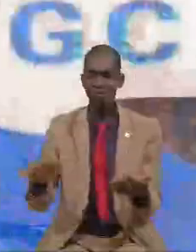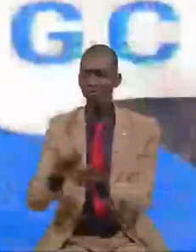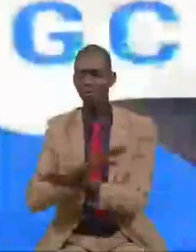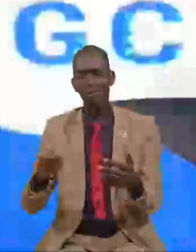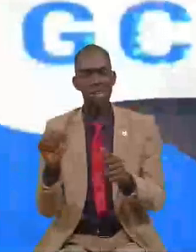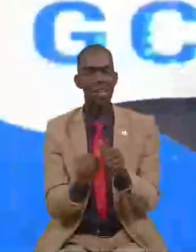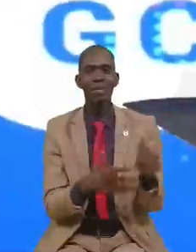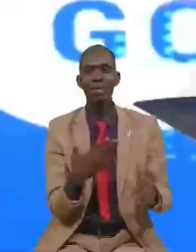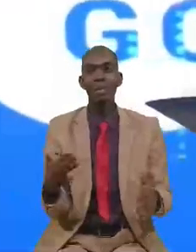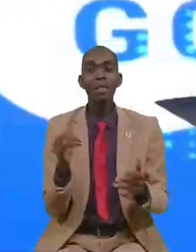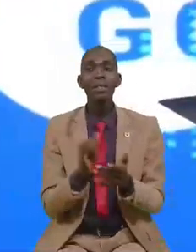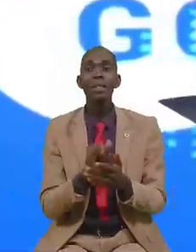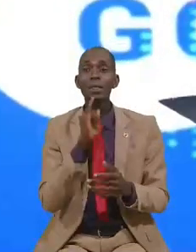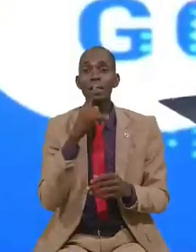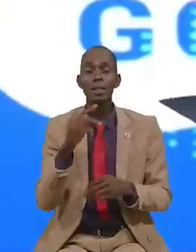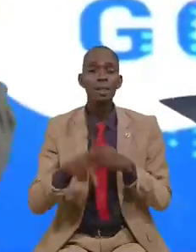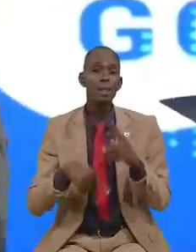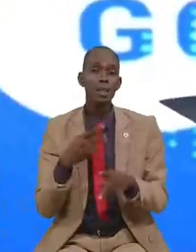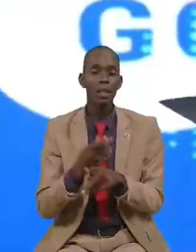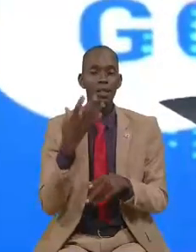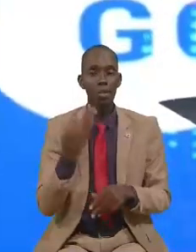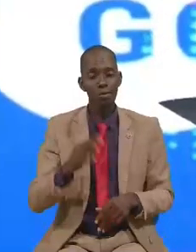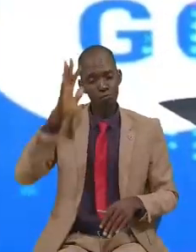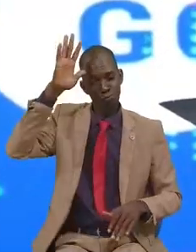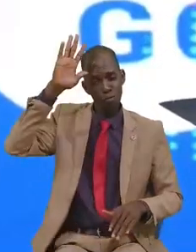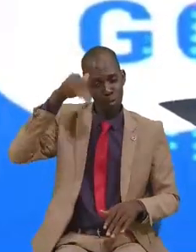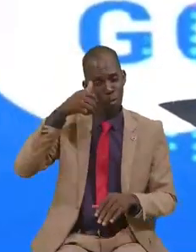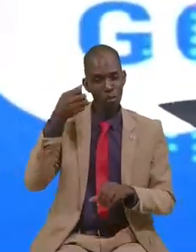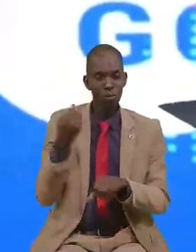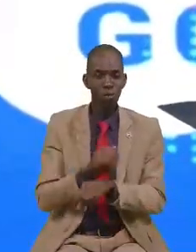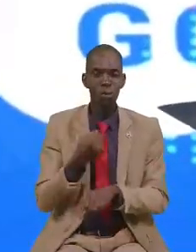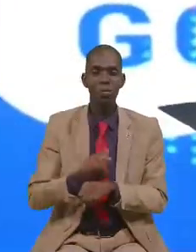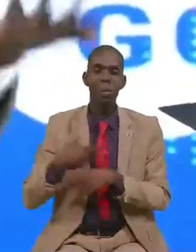Ça, c'est le type de cœur de pierre que j'avais.